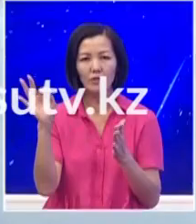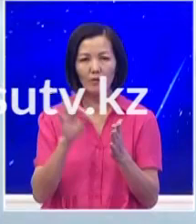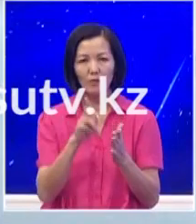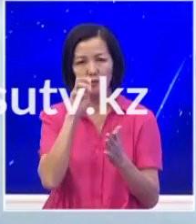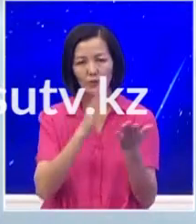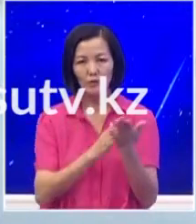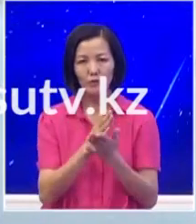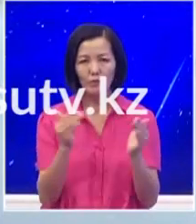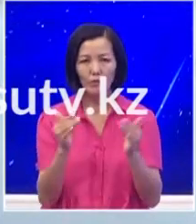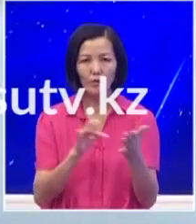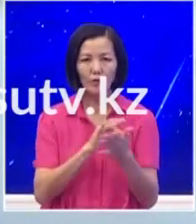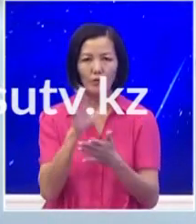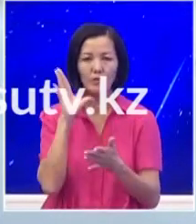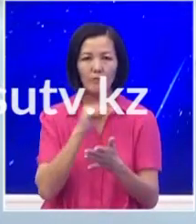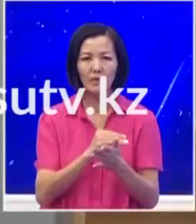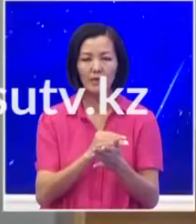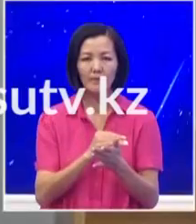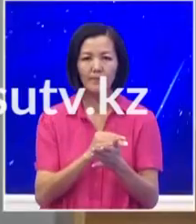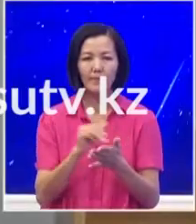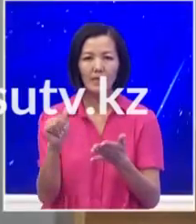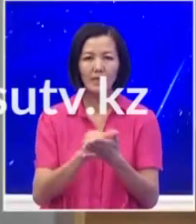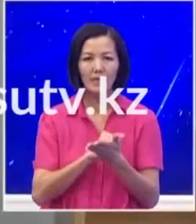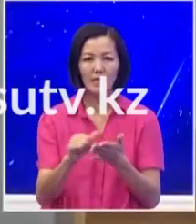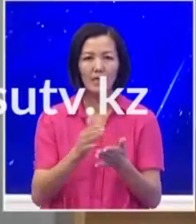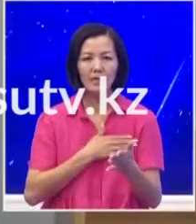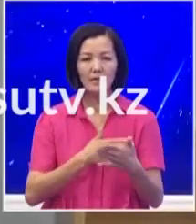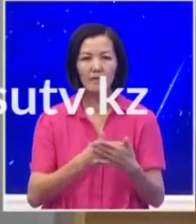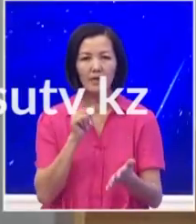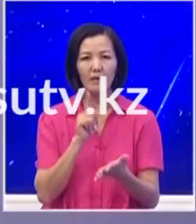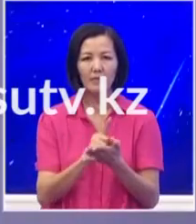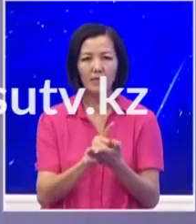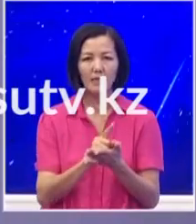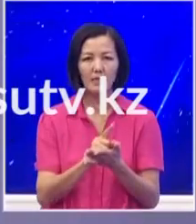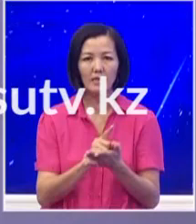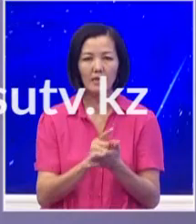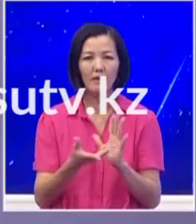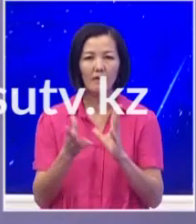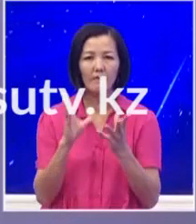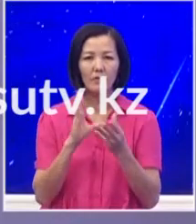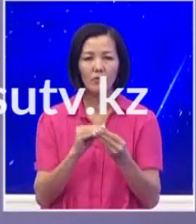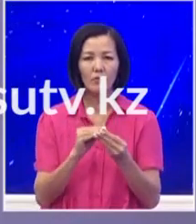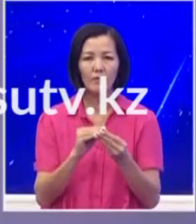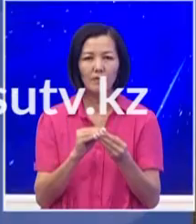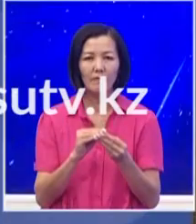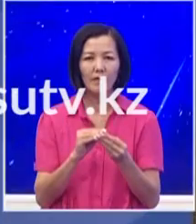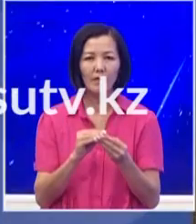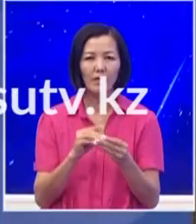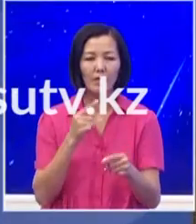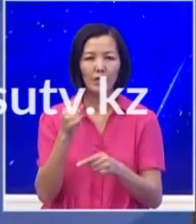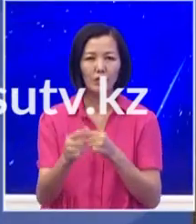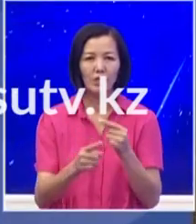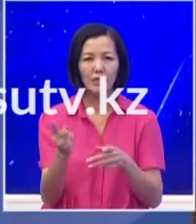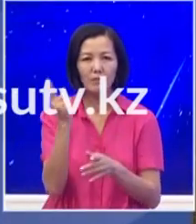90% госслужащих моногорода смогли предоставить декларации об активах и обязательствах в рамках всеобщего декларирования через